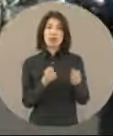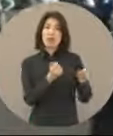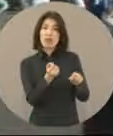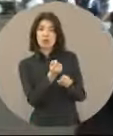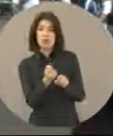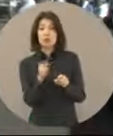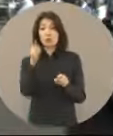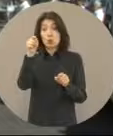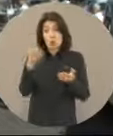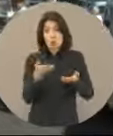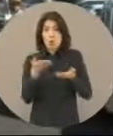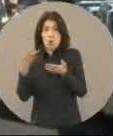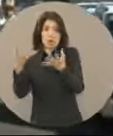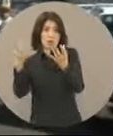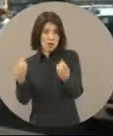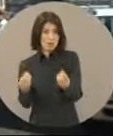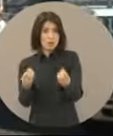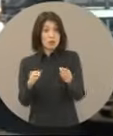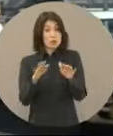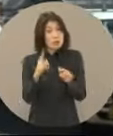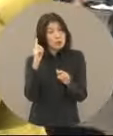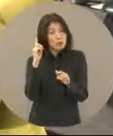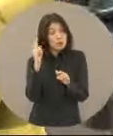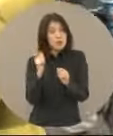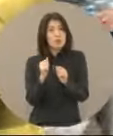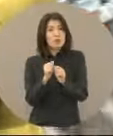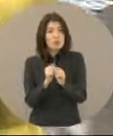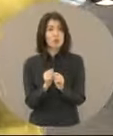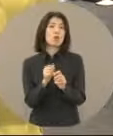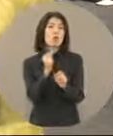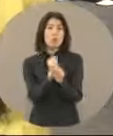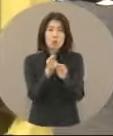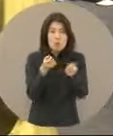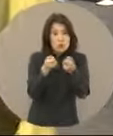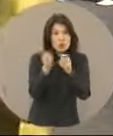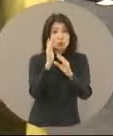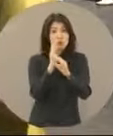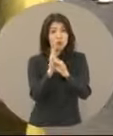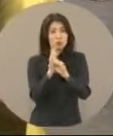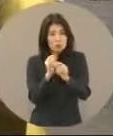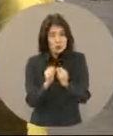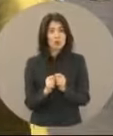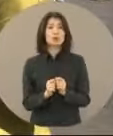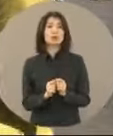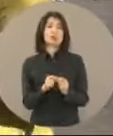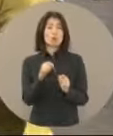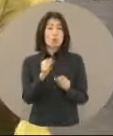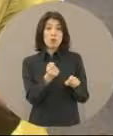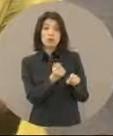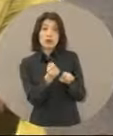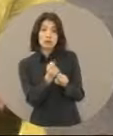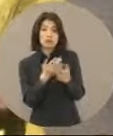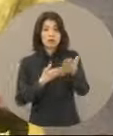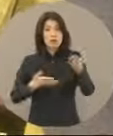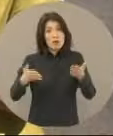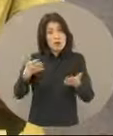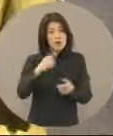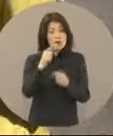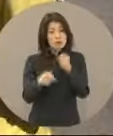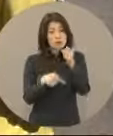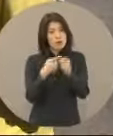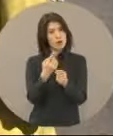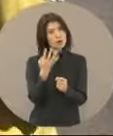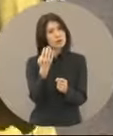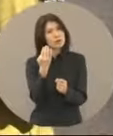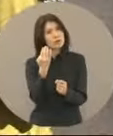山車が外に出され、今後ろでこれから展示される山車組み立てられてますけれども、この山車の入れ替え、どれぐらいの